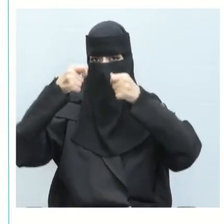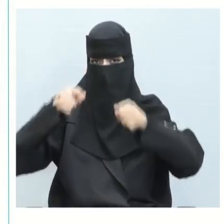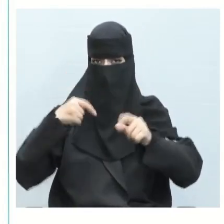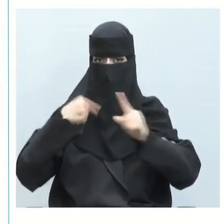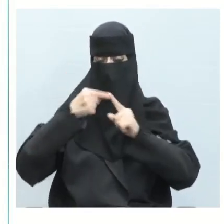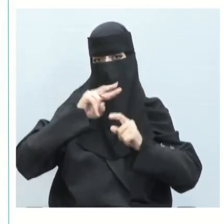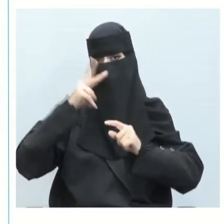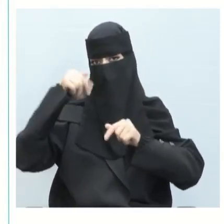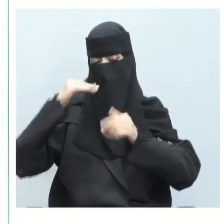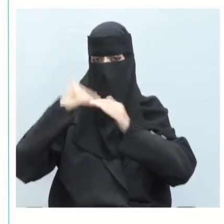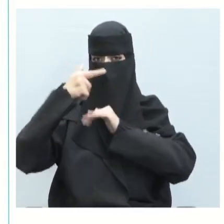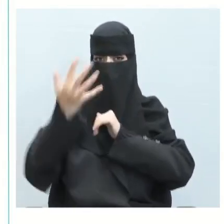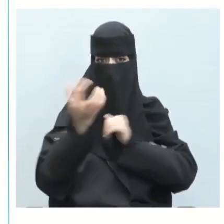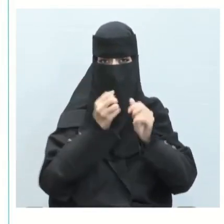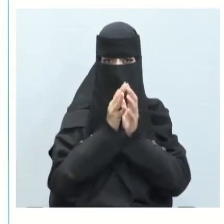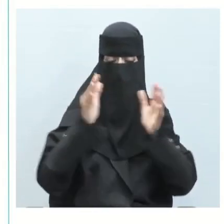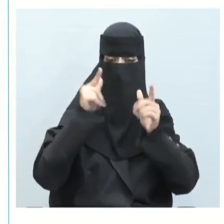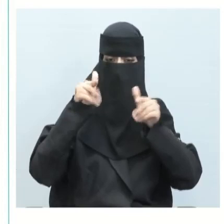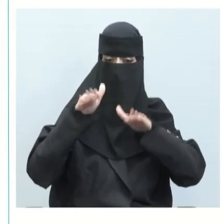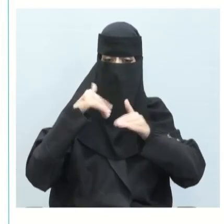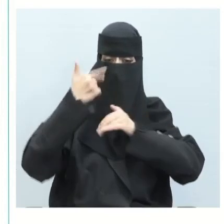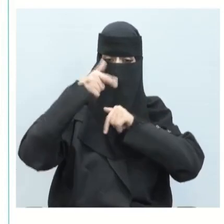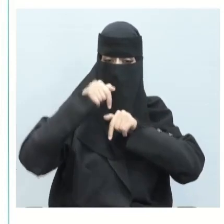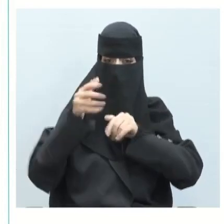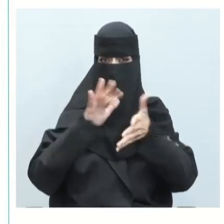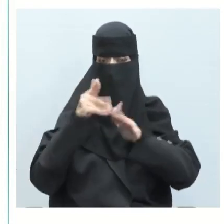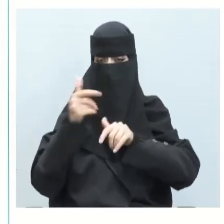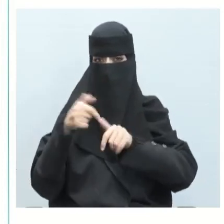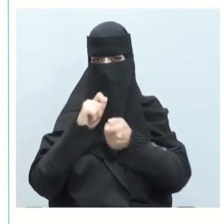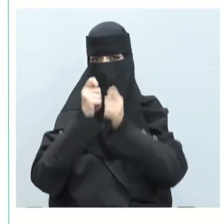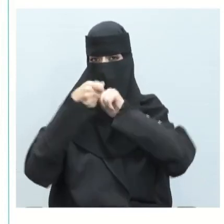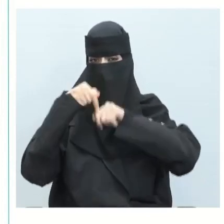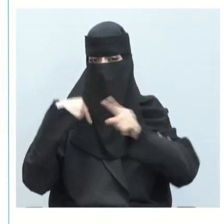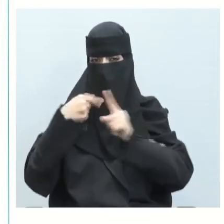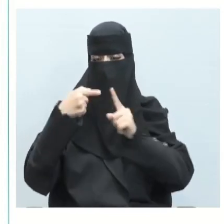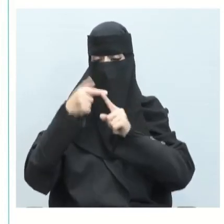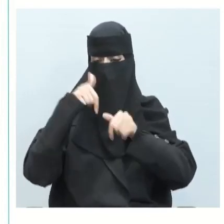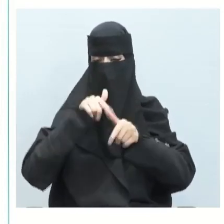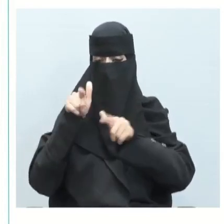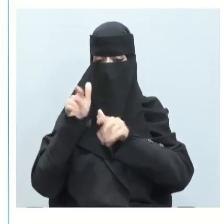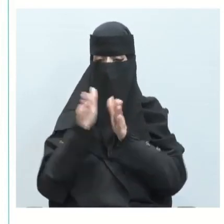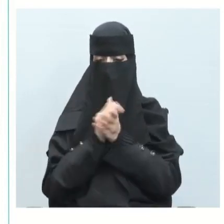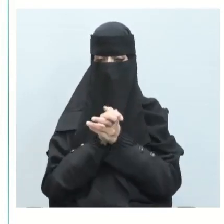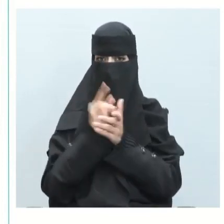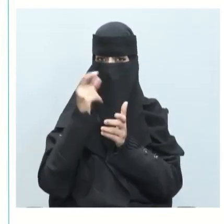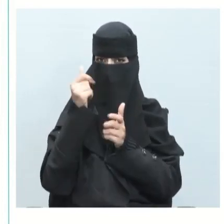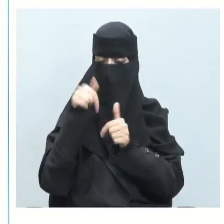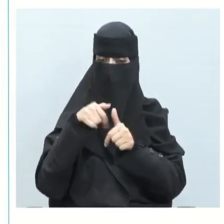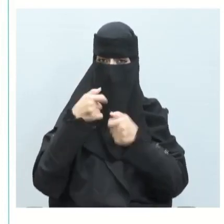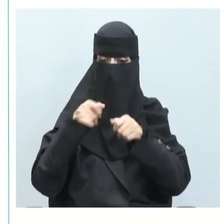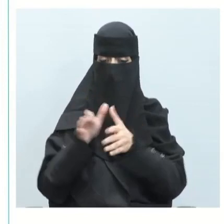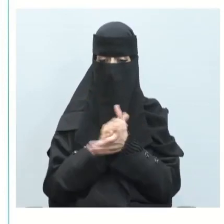هدف اخر بعد ان ناخذ حصه اكبر بعد ذلك قد نغير في الاهداف الماليه او